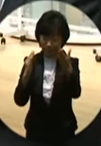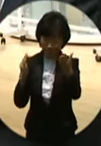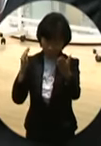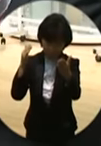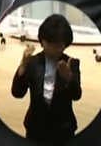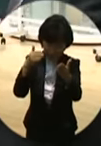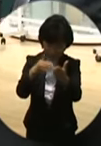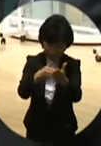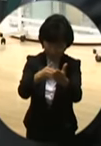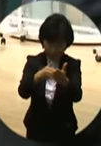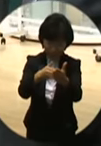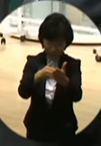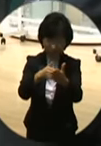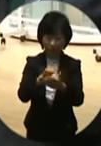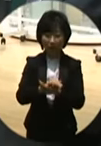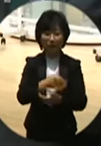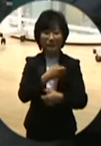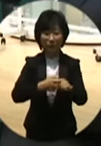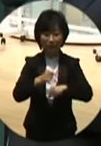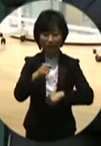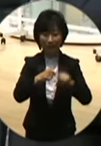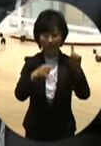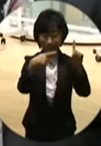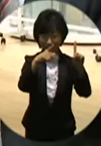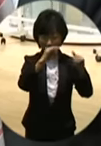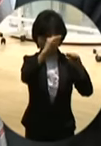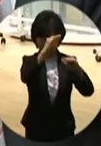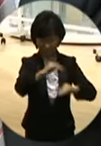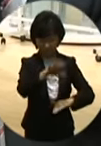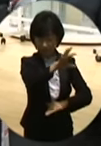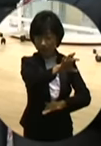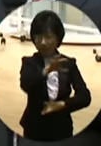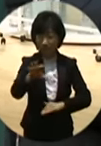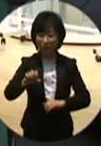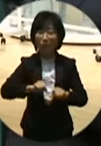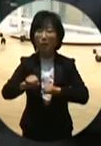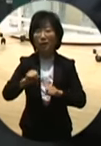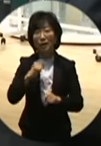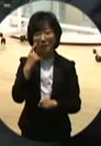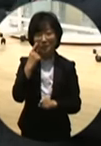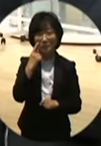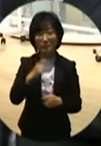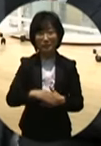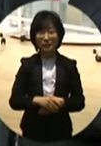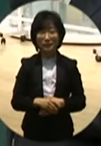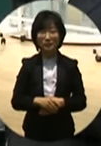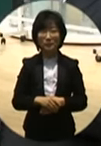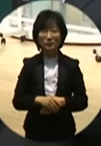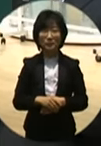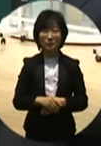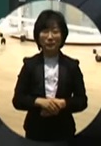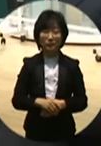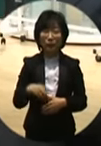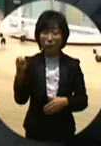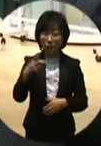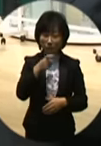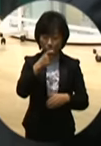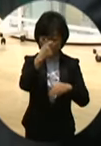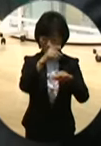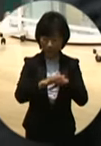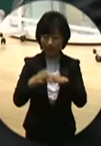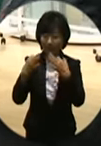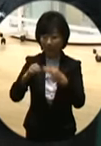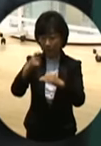교회 가는 날만 해도 돼요. So even only on the days that you go to church. 특히 여러분들이 각 이 수요 예배라든지 뭐 철학교 이럴